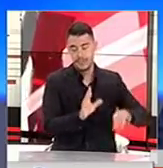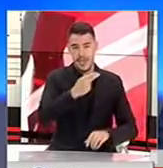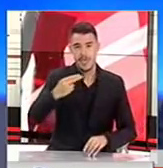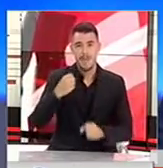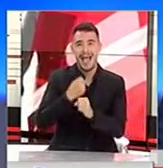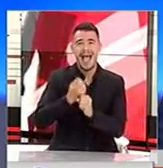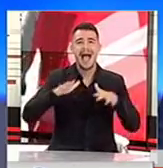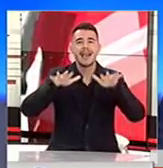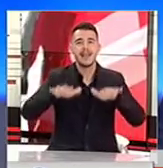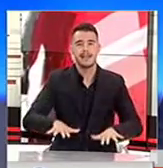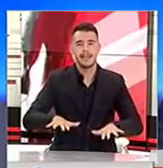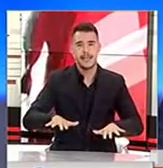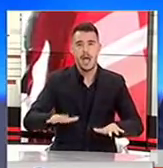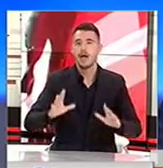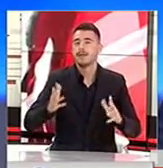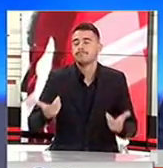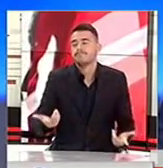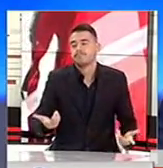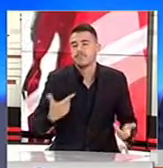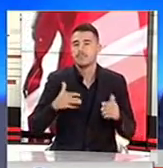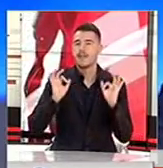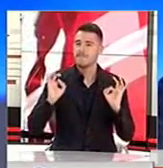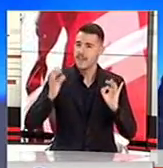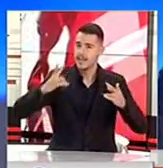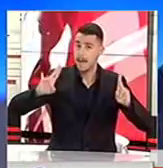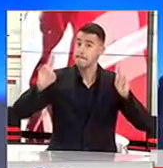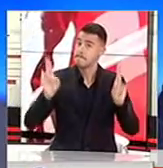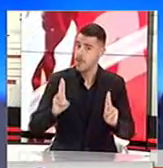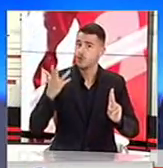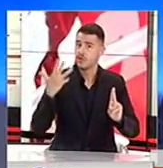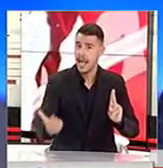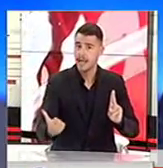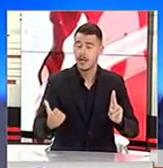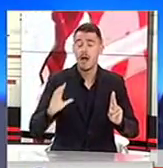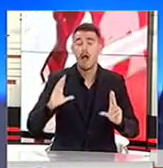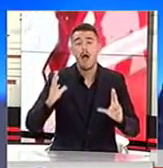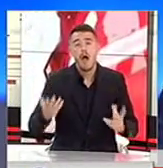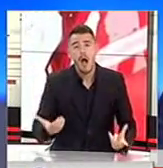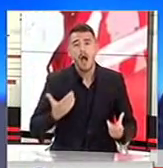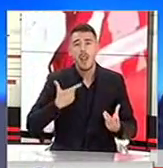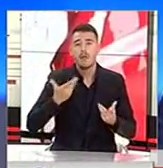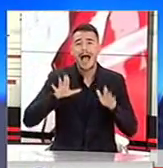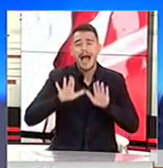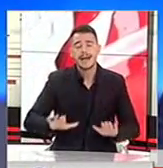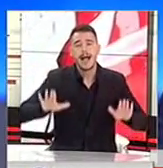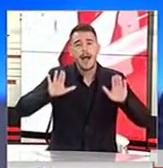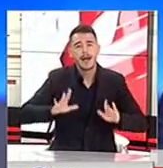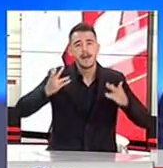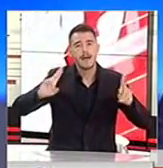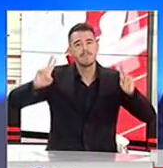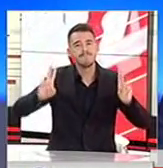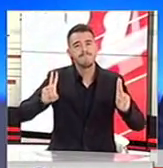αλλά από την άλλη μεριά δεν μπορεί και να μην αναφέρουμε ότι έχουμε μια πολύ σοβαρή και σταθερή αποκλιμάκωση της ανεργίας. Από